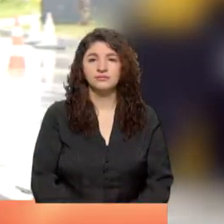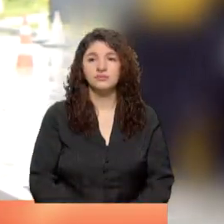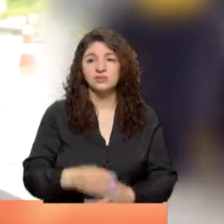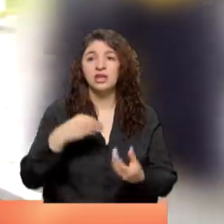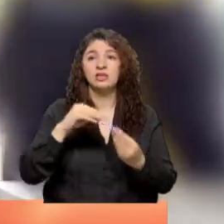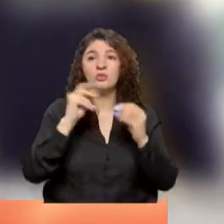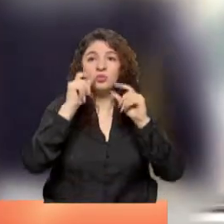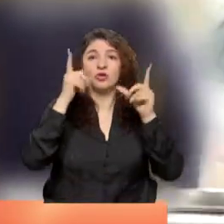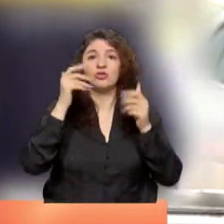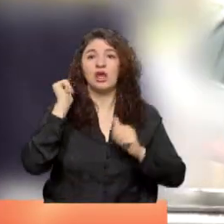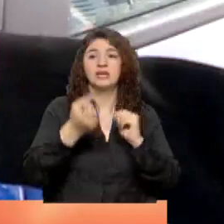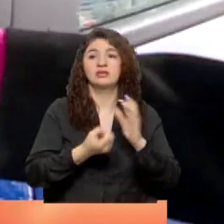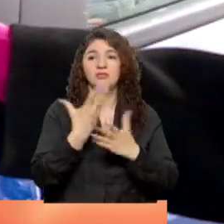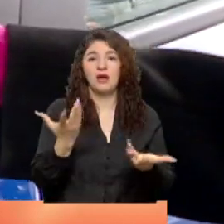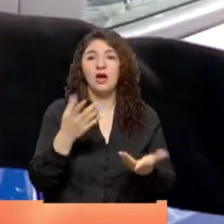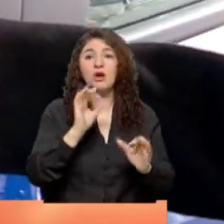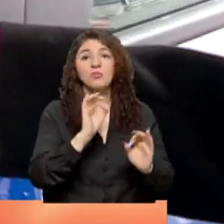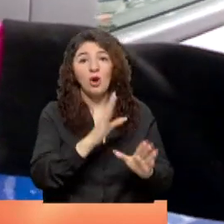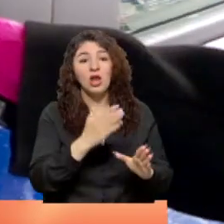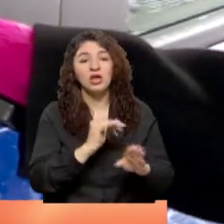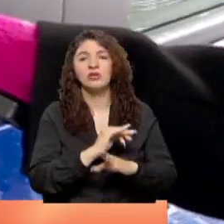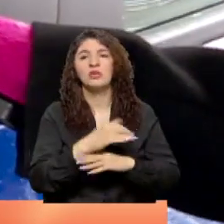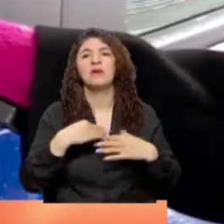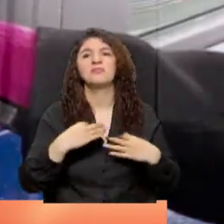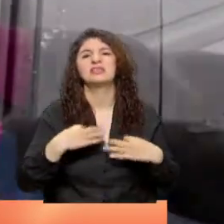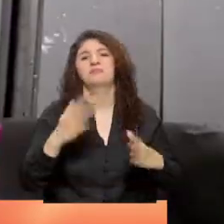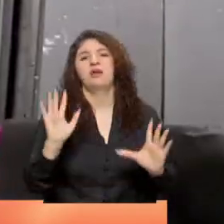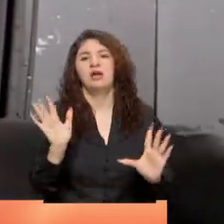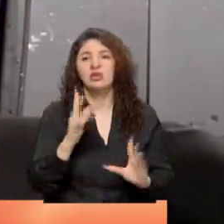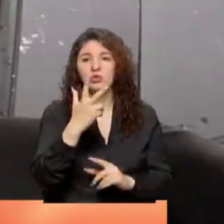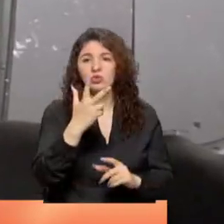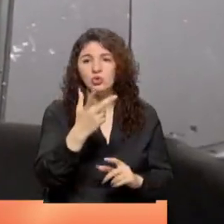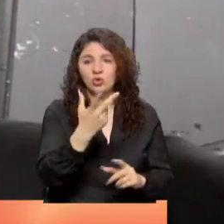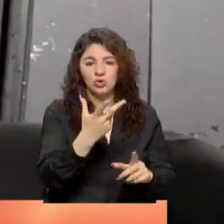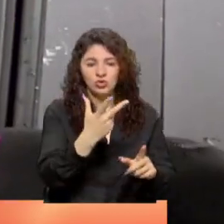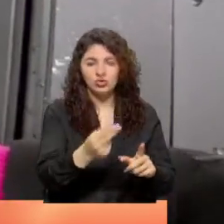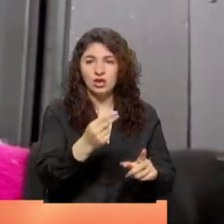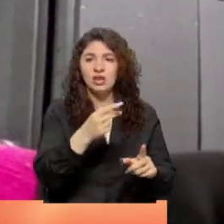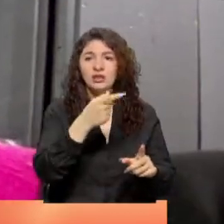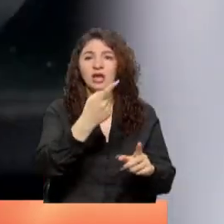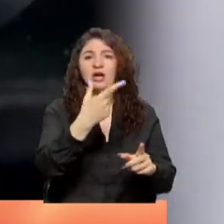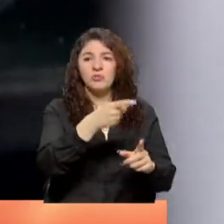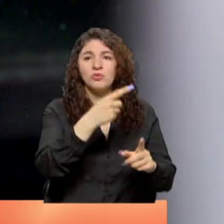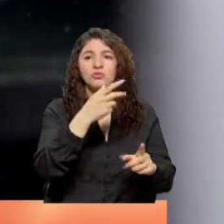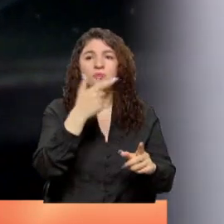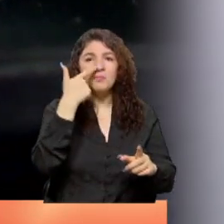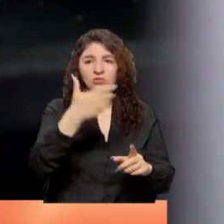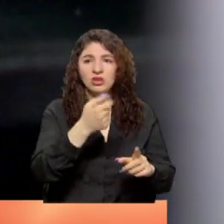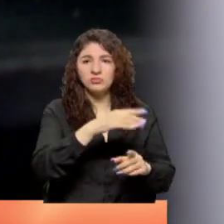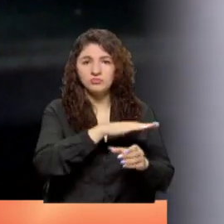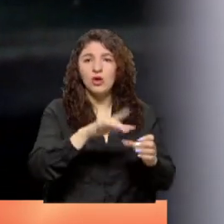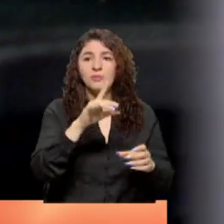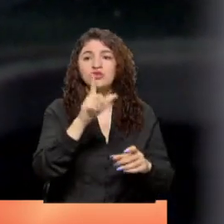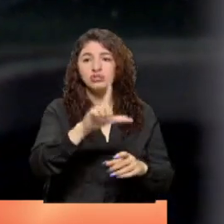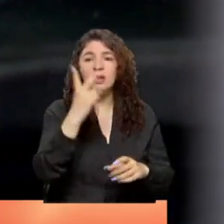zamlar ile uyanıyoruz her sabah bu şekilde yaşamaktan bıktık yani 3 liralık mazot aldık Daha yarım depo olmadı ama 15 litre